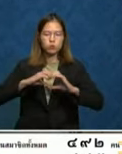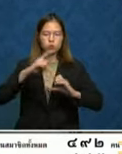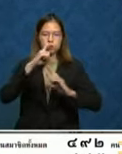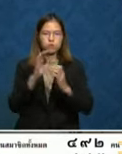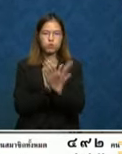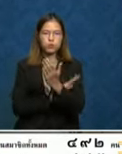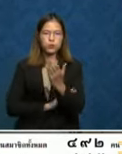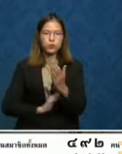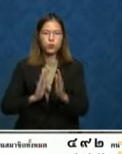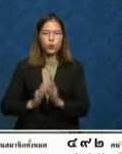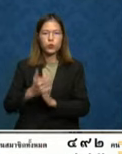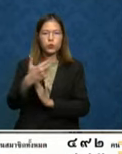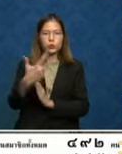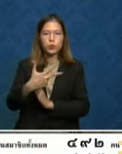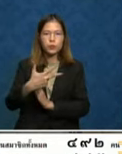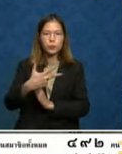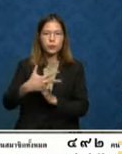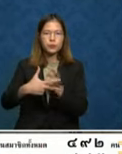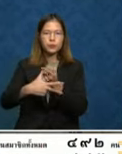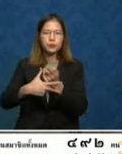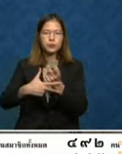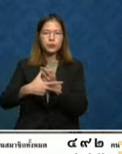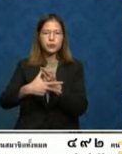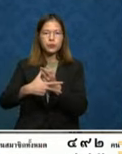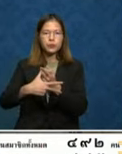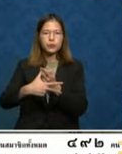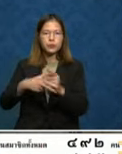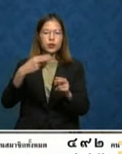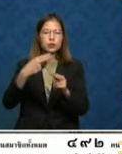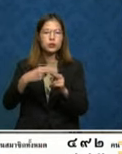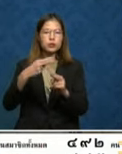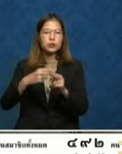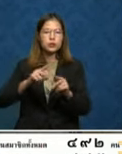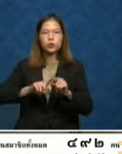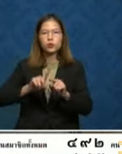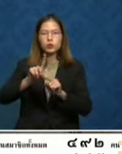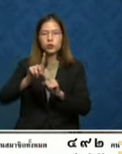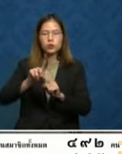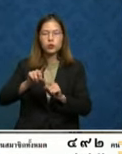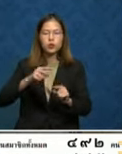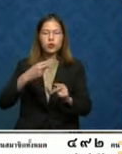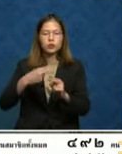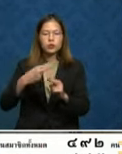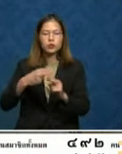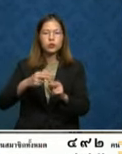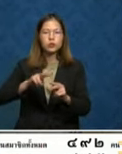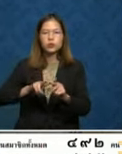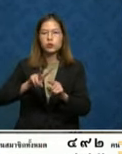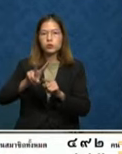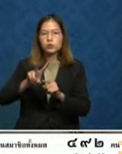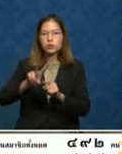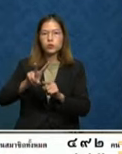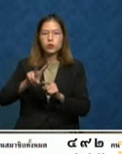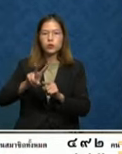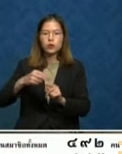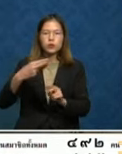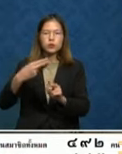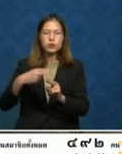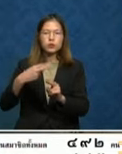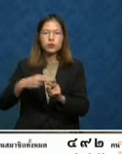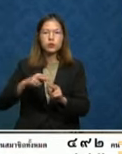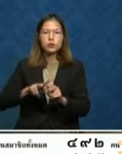ครับ 1นะครับสสสุทธิชัยจรูเนต 2สสตวงทิพย์จินตเวช 3